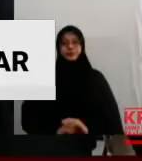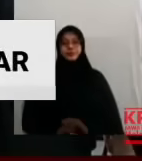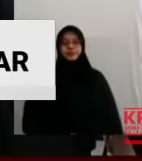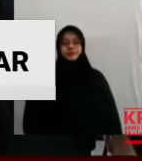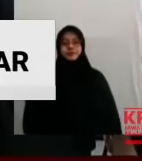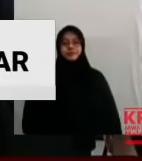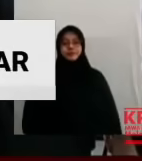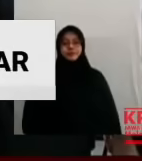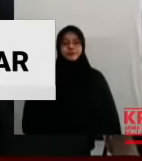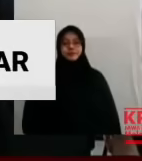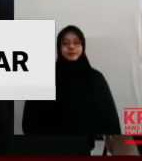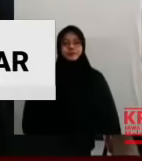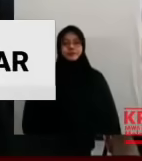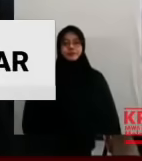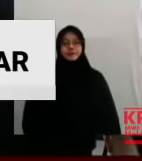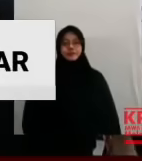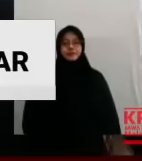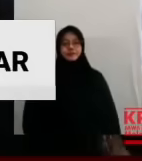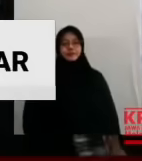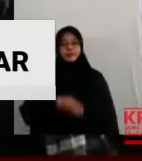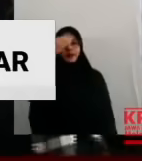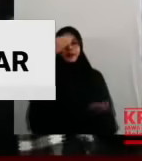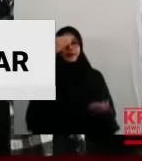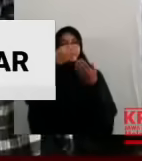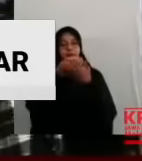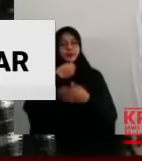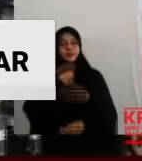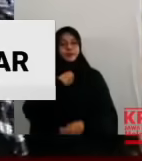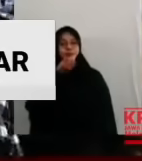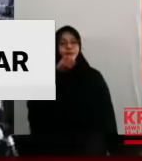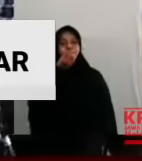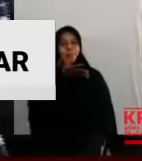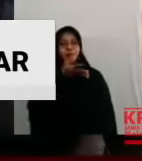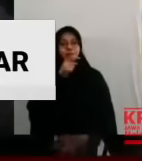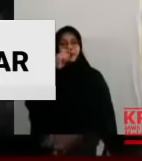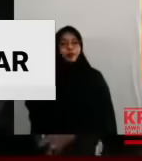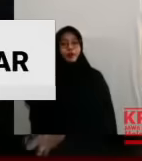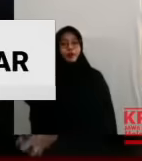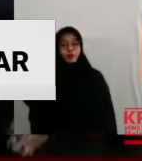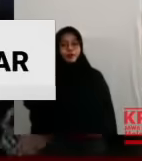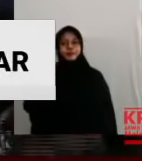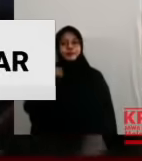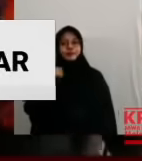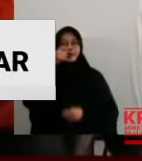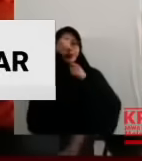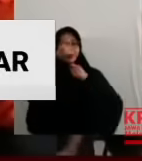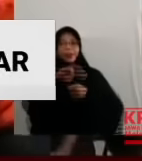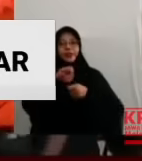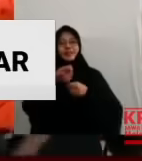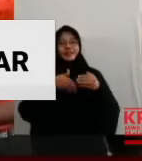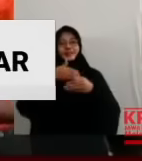warahmatah wabarakatuh Terima kasih kami ucapkan bapak ibu hadirin yang kami hormati